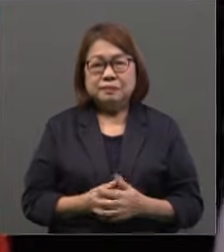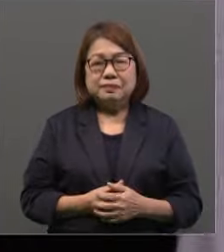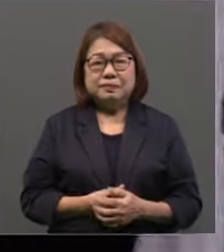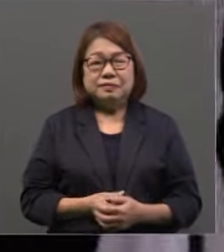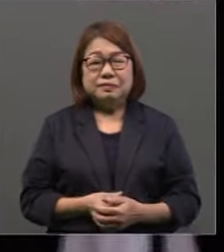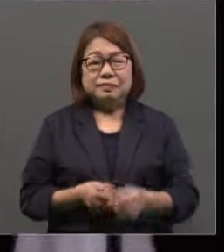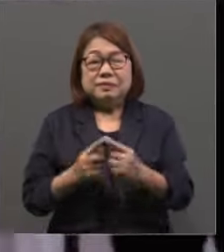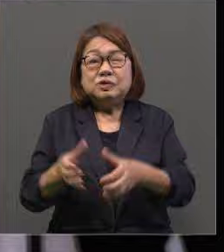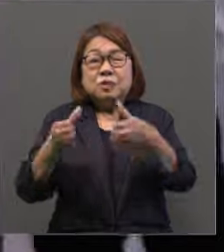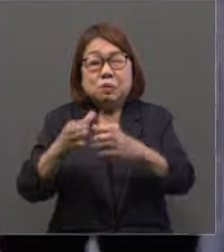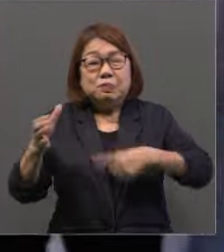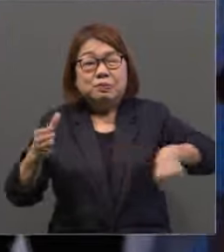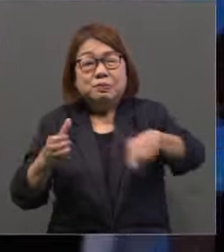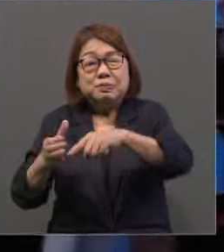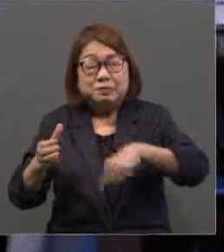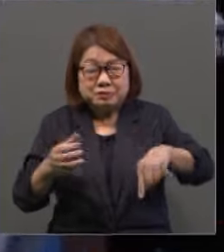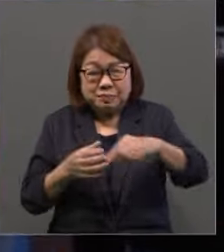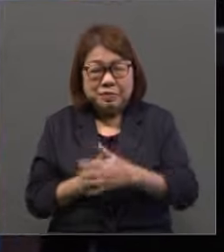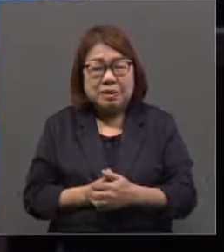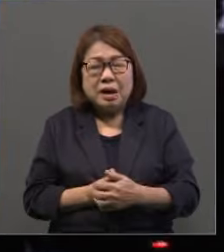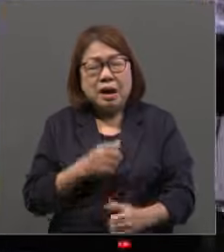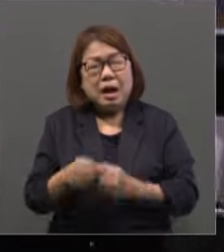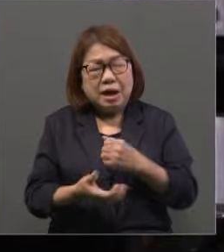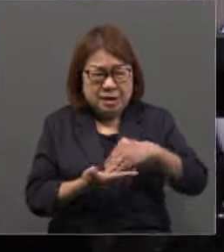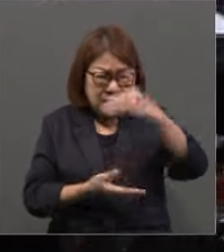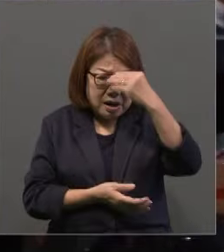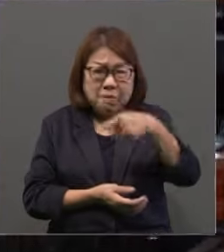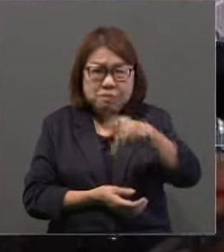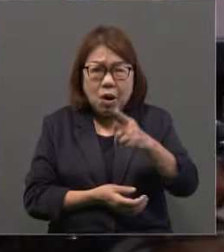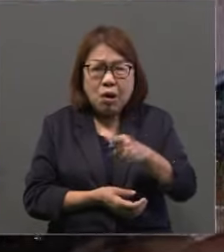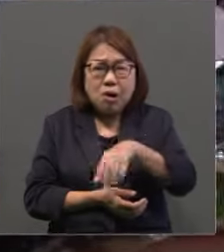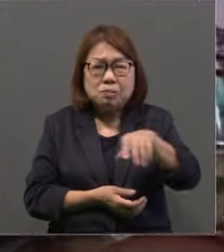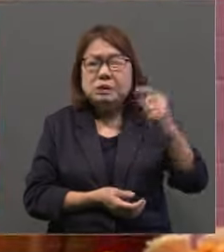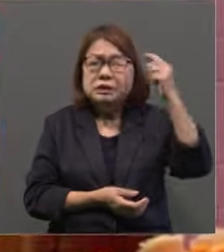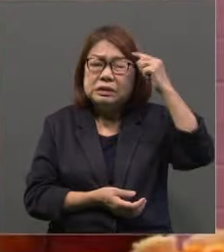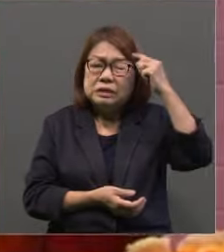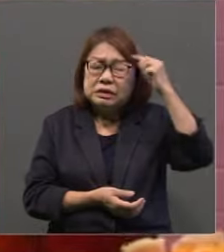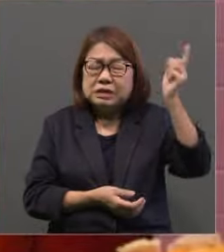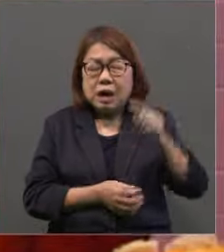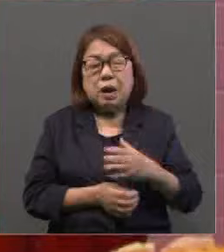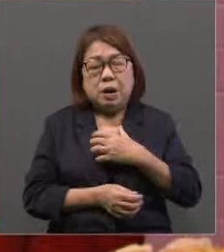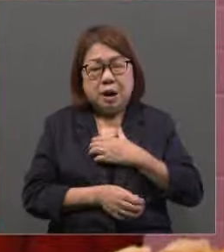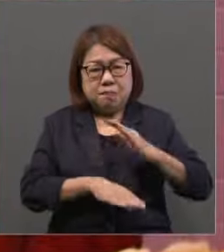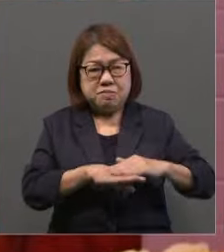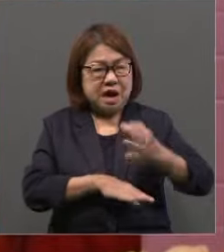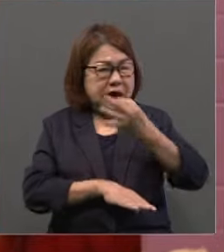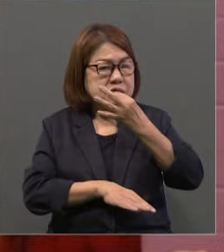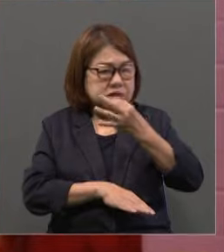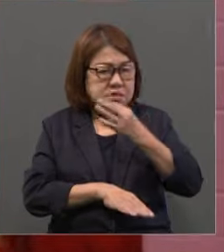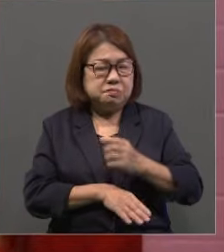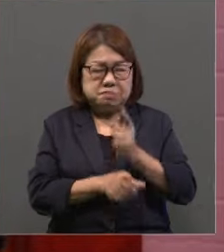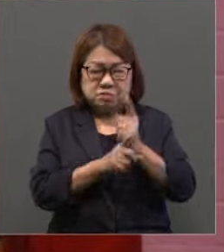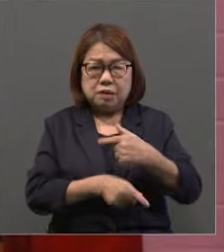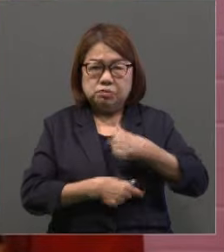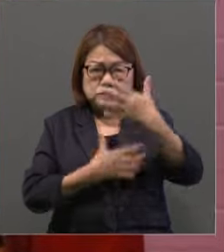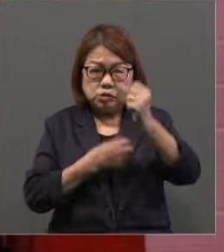แม้ว่าสมาชิกของวงดนตรีลูกทุ่งอนุบาลลำปางจะเป็นเด็กวัยประถมแต่พวกเขาก็มีความใฝ่ฝันชัดเจนว่าอยากจะเป็นมืออาชีพในด้านที่ตัวเองสนใ